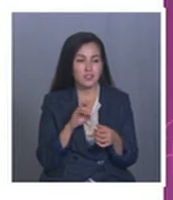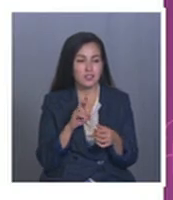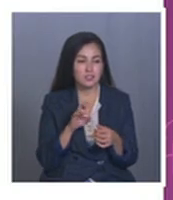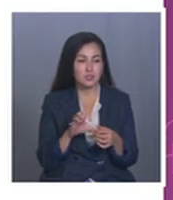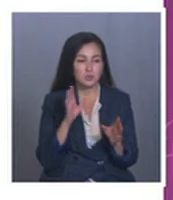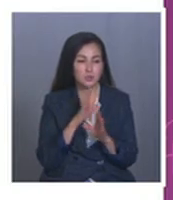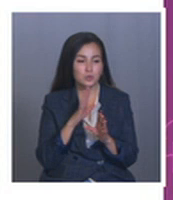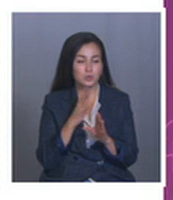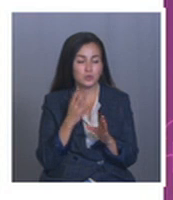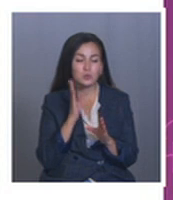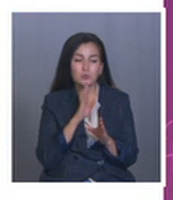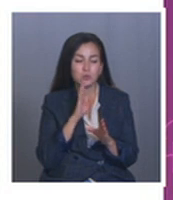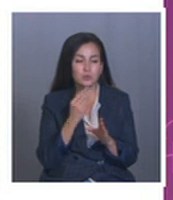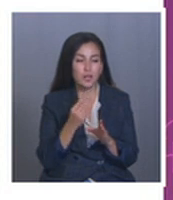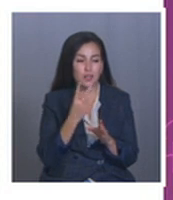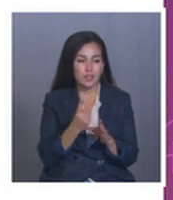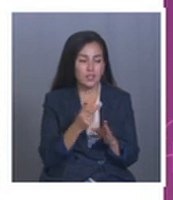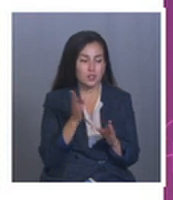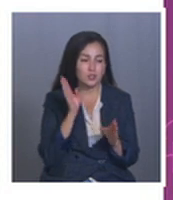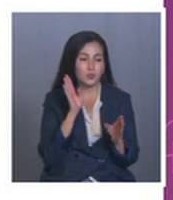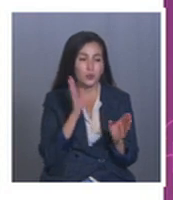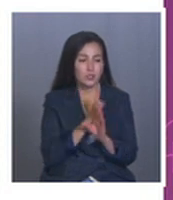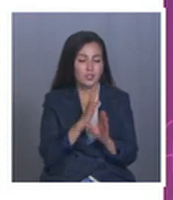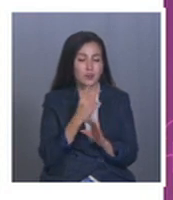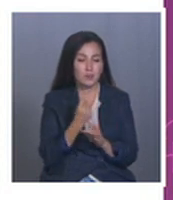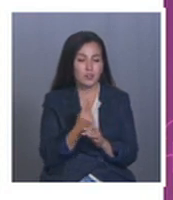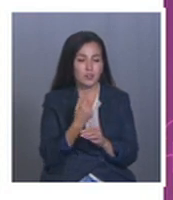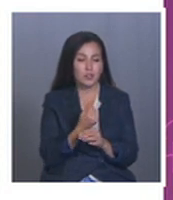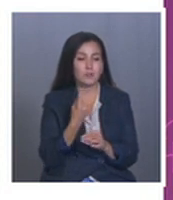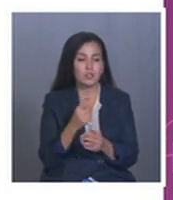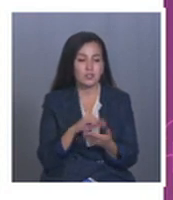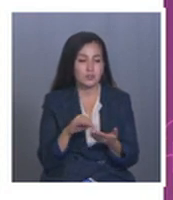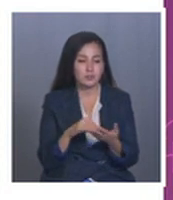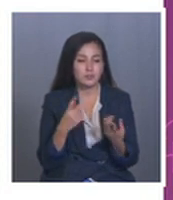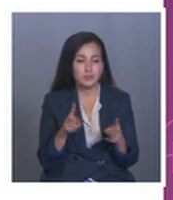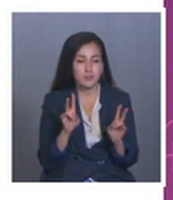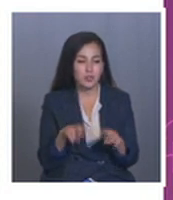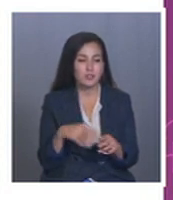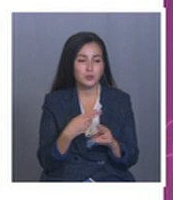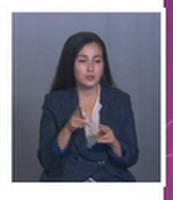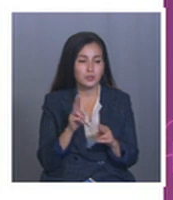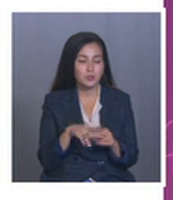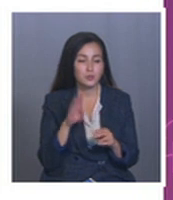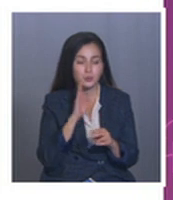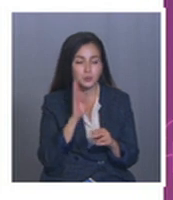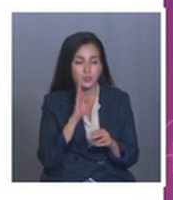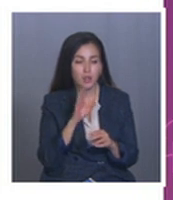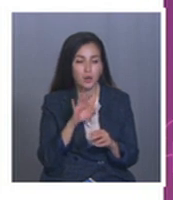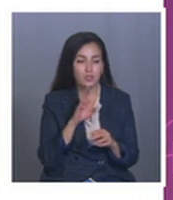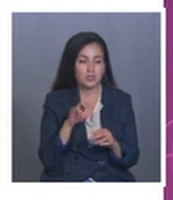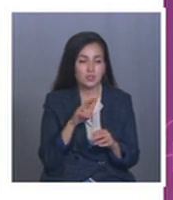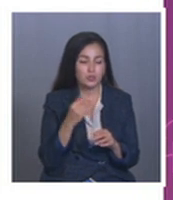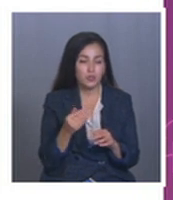сутектің индексі 2, оттектің индексі 1. 1 шарты түрде жазылмайды. Сонда судың немесе сутек оксидінің